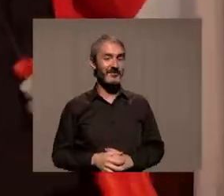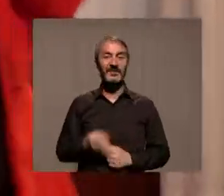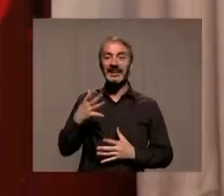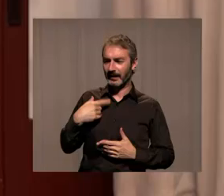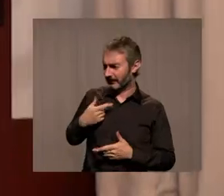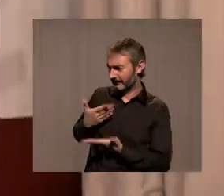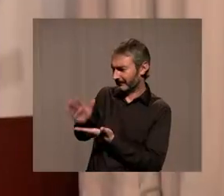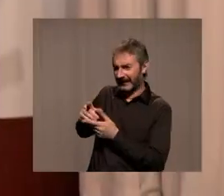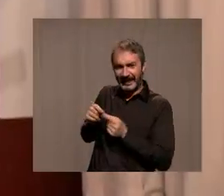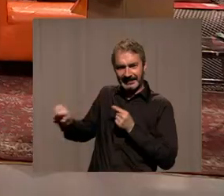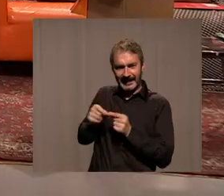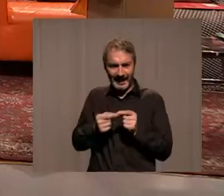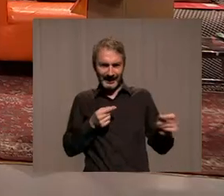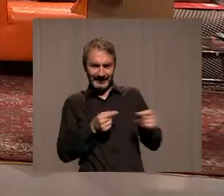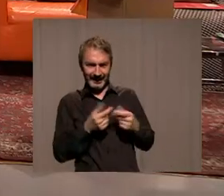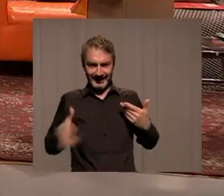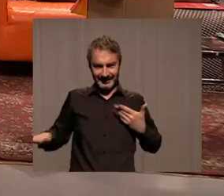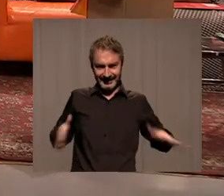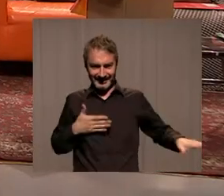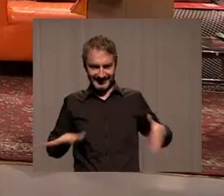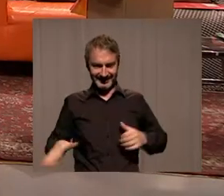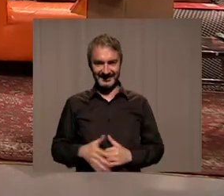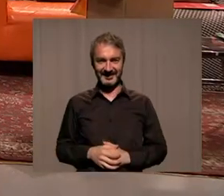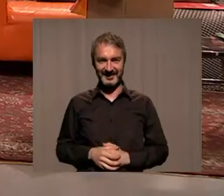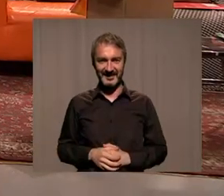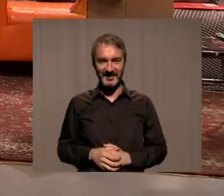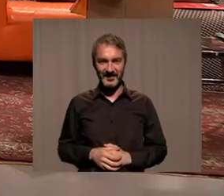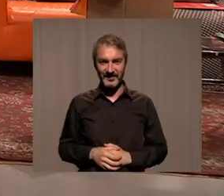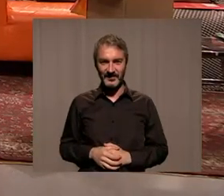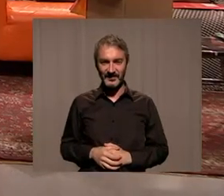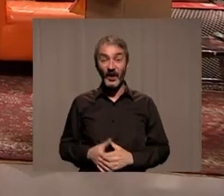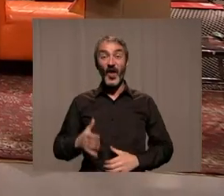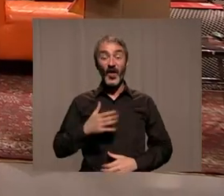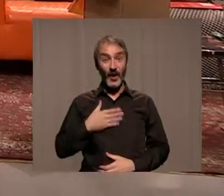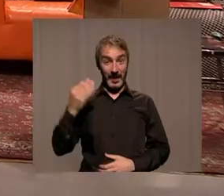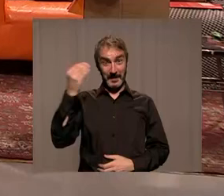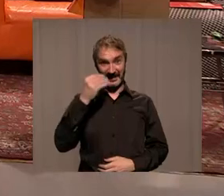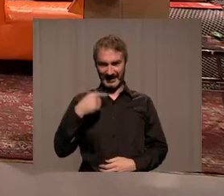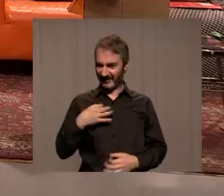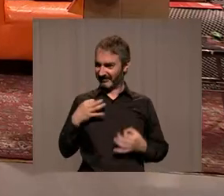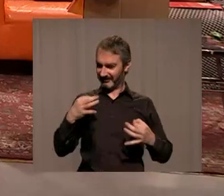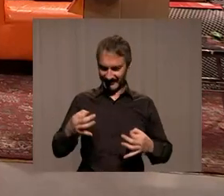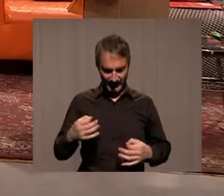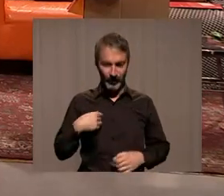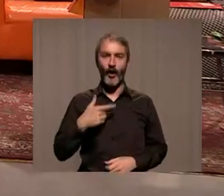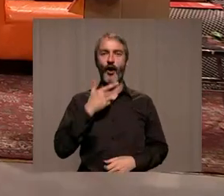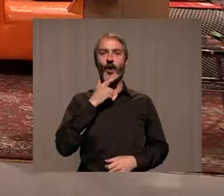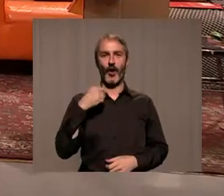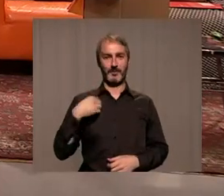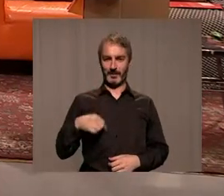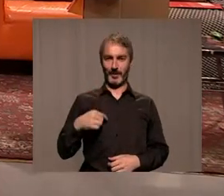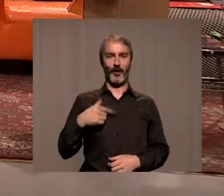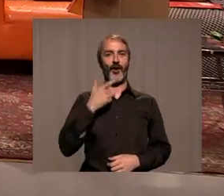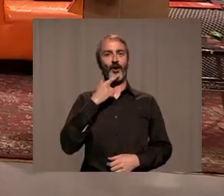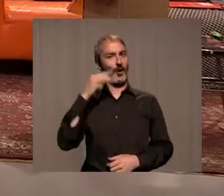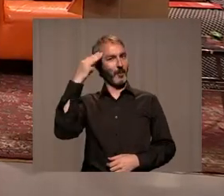estem... Sí, a distància. Vas a conjunt amb les beques, és veritat, Mònica. És veritat, és veritat. Ja us veig. Tot. Jo he pensat que venia del color de la Universitat Pompeu Fabra. Clar, clar que sí,